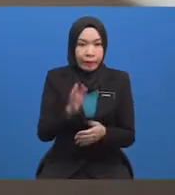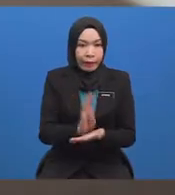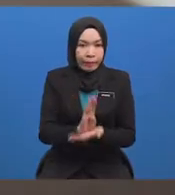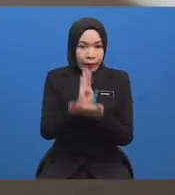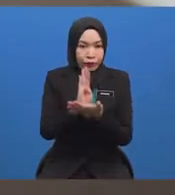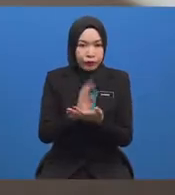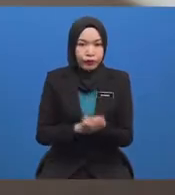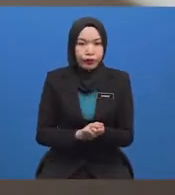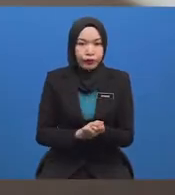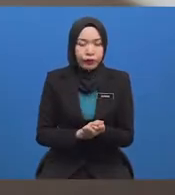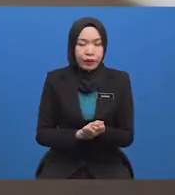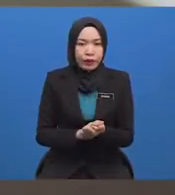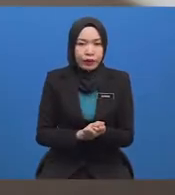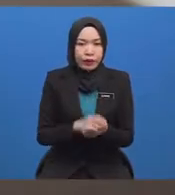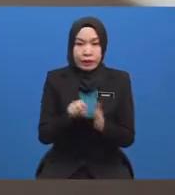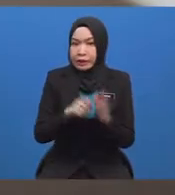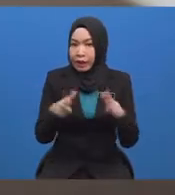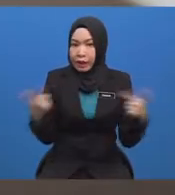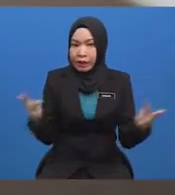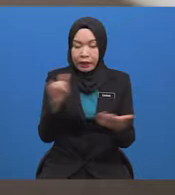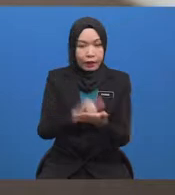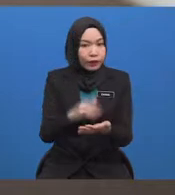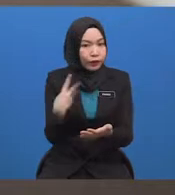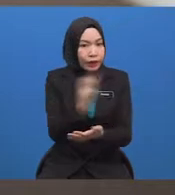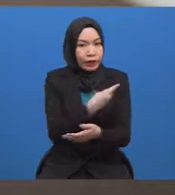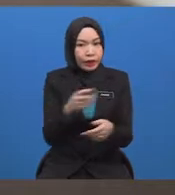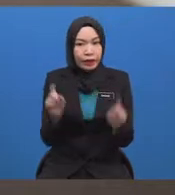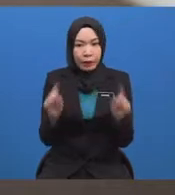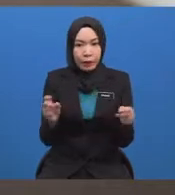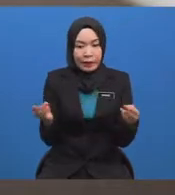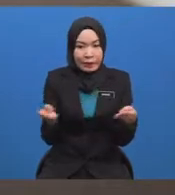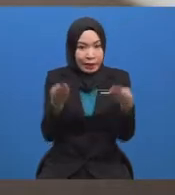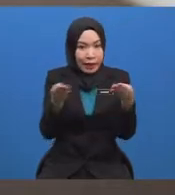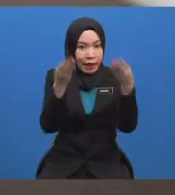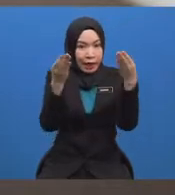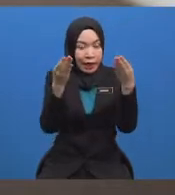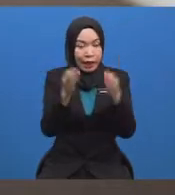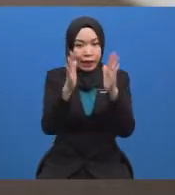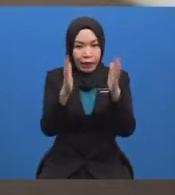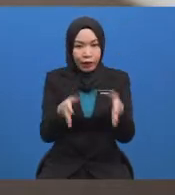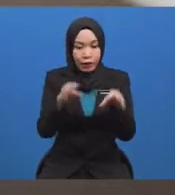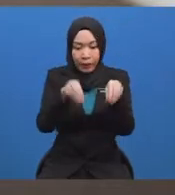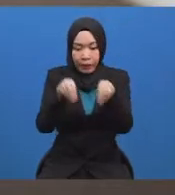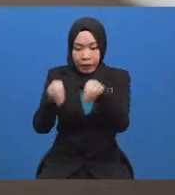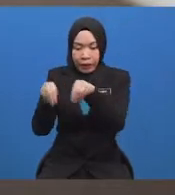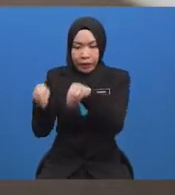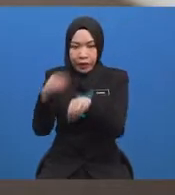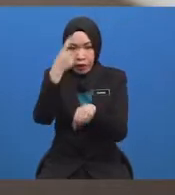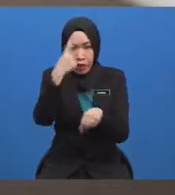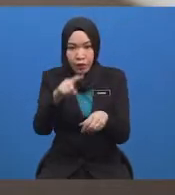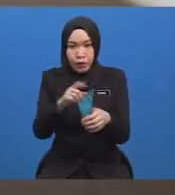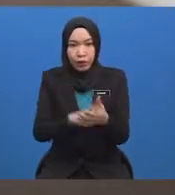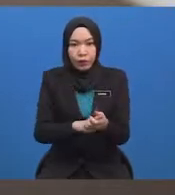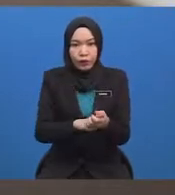yaitu kita juga boleh menggalakkan para petani untuk meneruskan curriculum